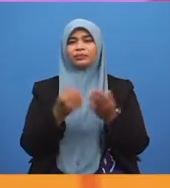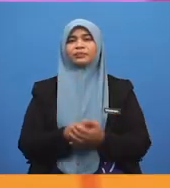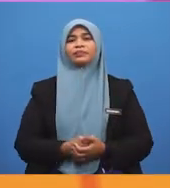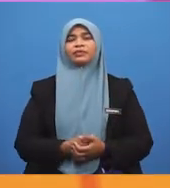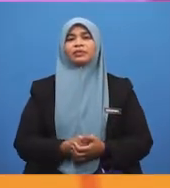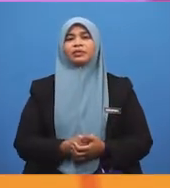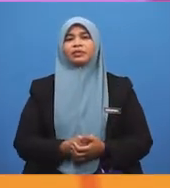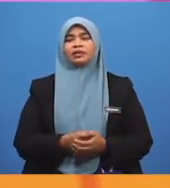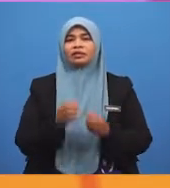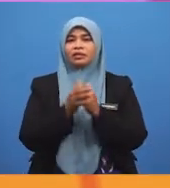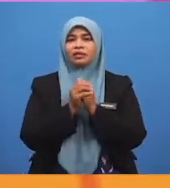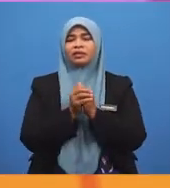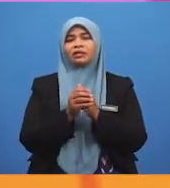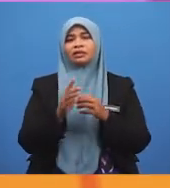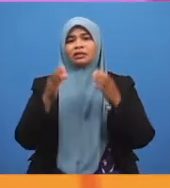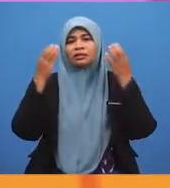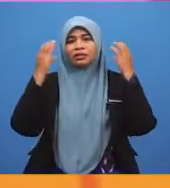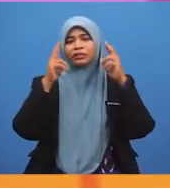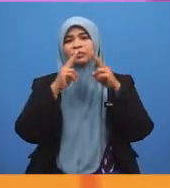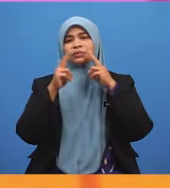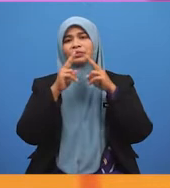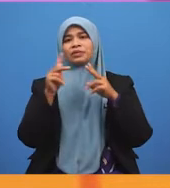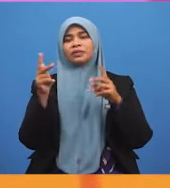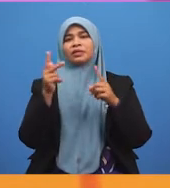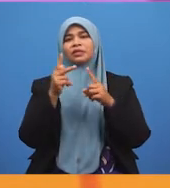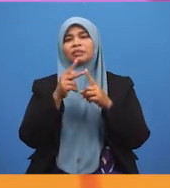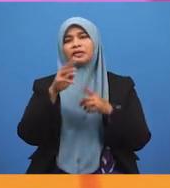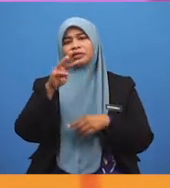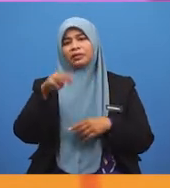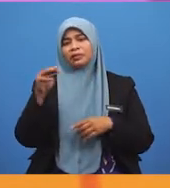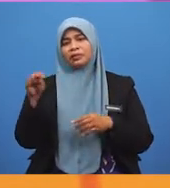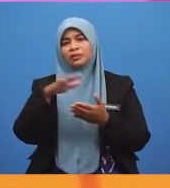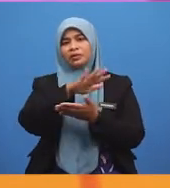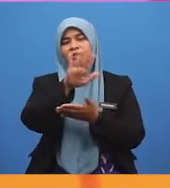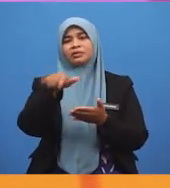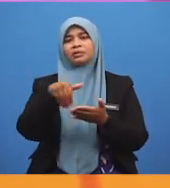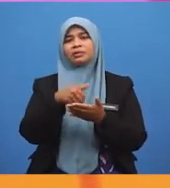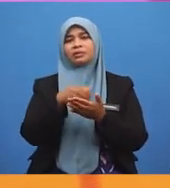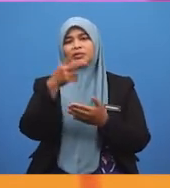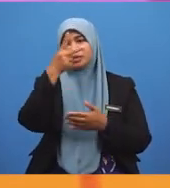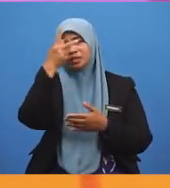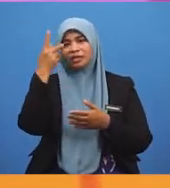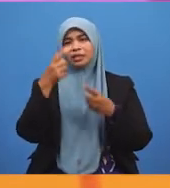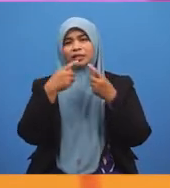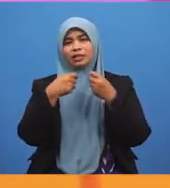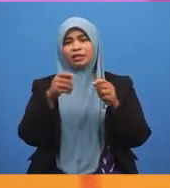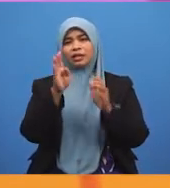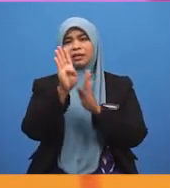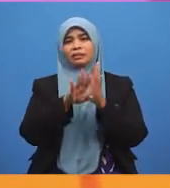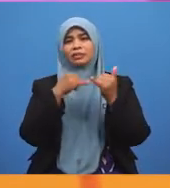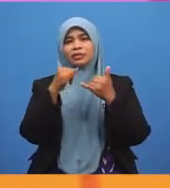Tahniah Cikgu Red ucapkan kepada murid semua kerana telah berjaya menjawab semua